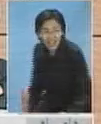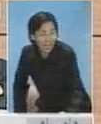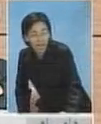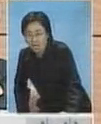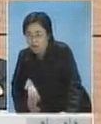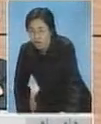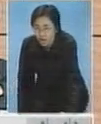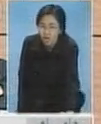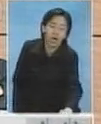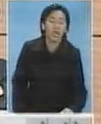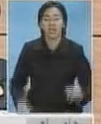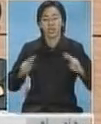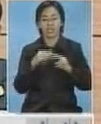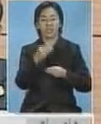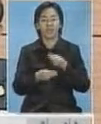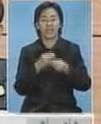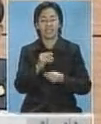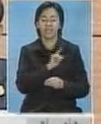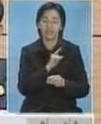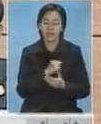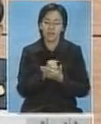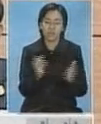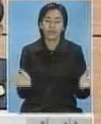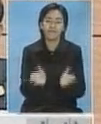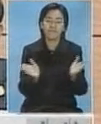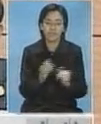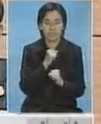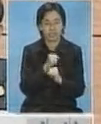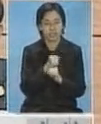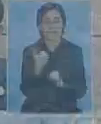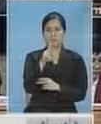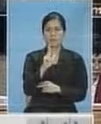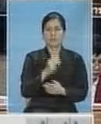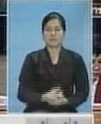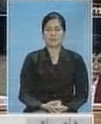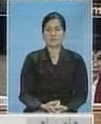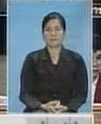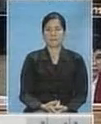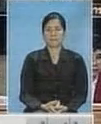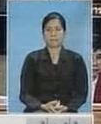การที่ทางกระทรวงพาณิชย์โดยรัฐบาลเนี่ยผลักดันโครงการแบบนี้ก็ส่งผลกระทบกับร้านค้า